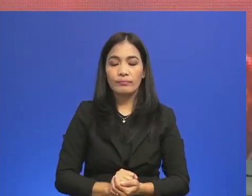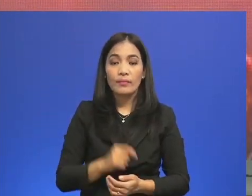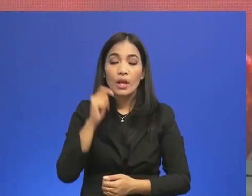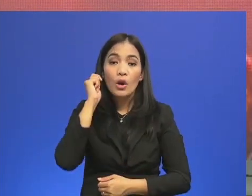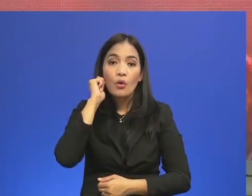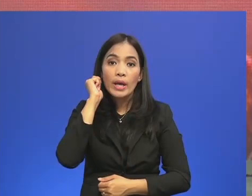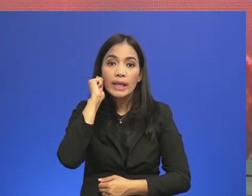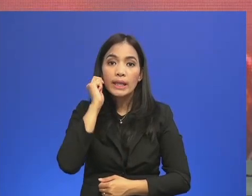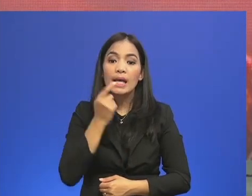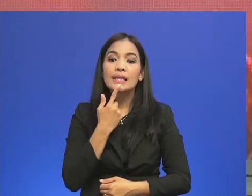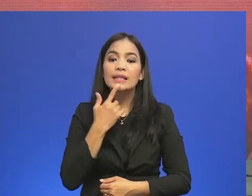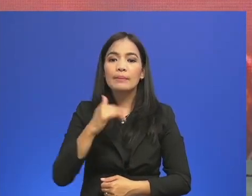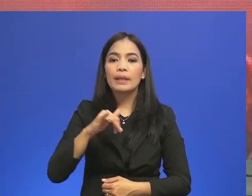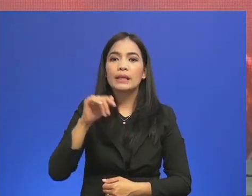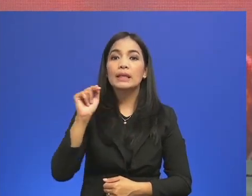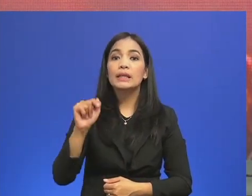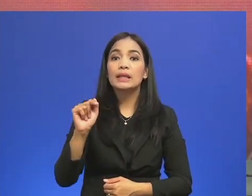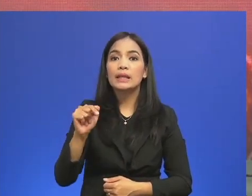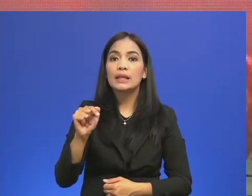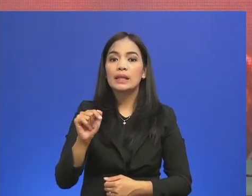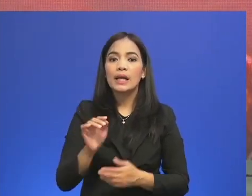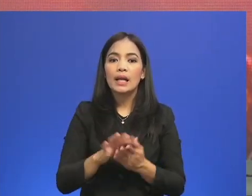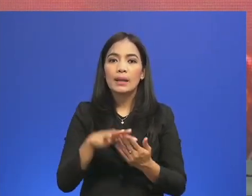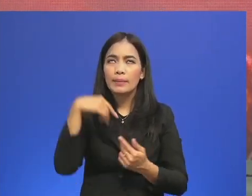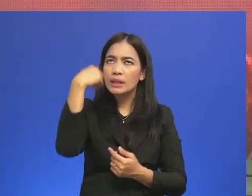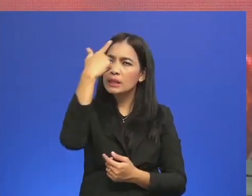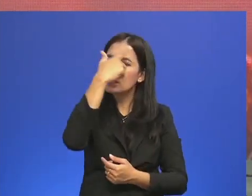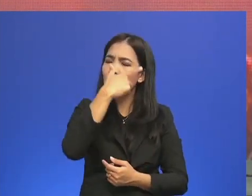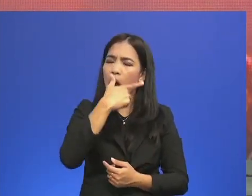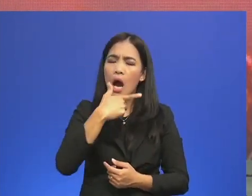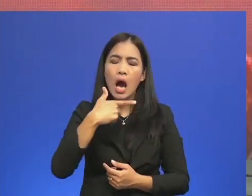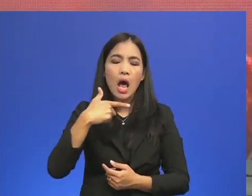Wanita seperti ini lebih cantik dari Miss